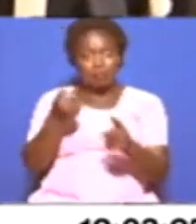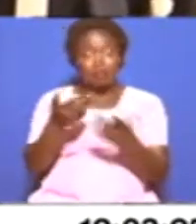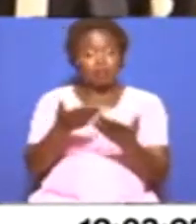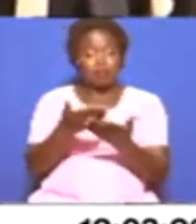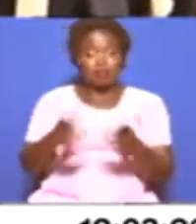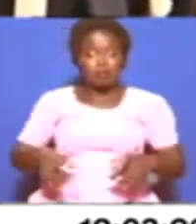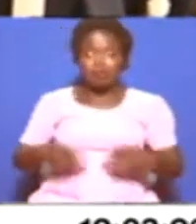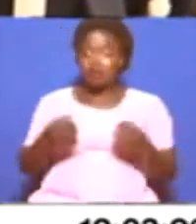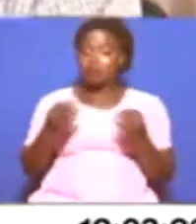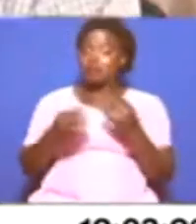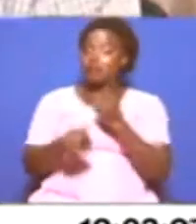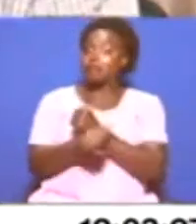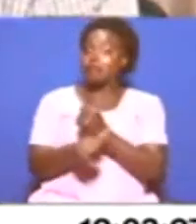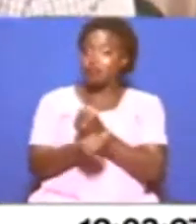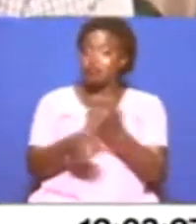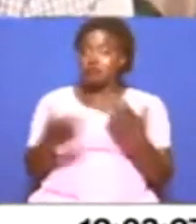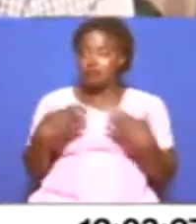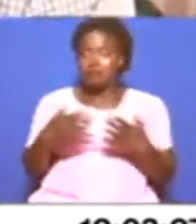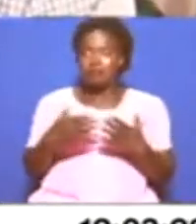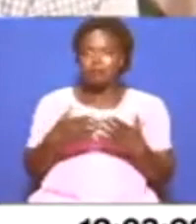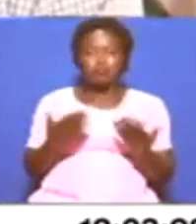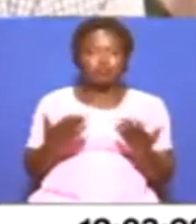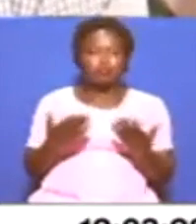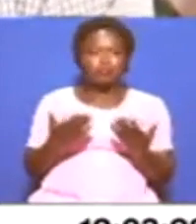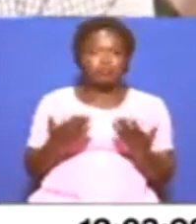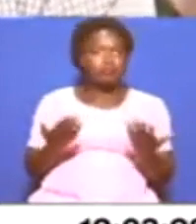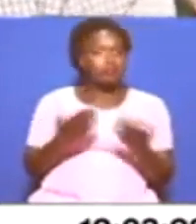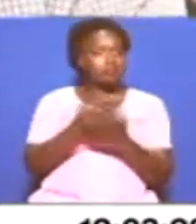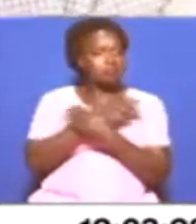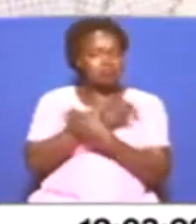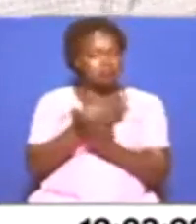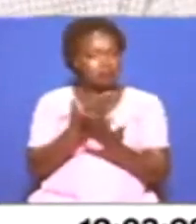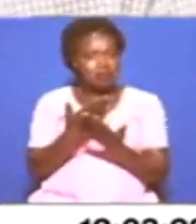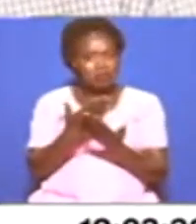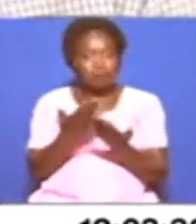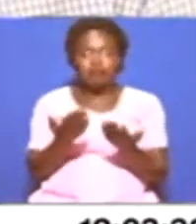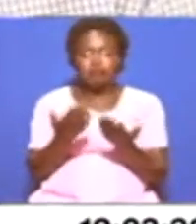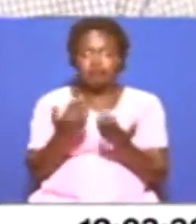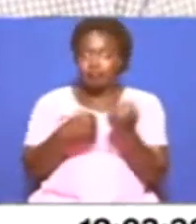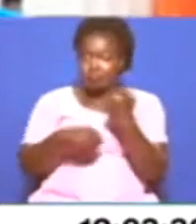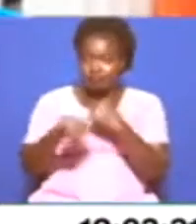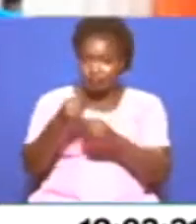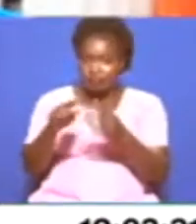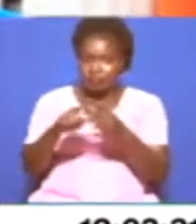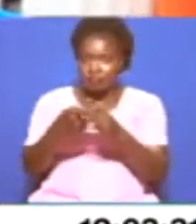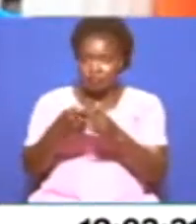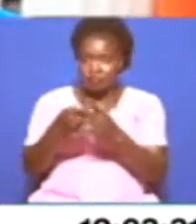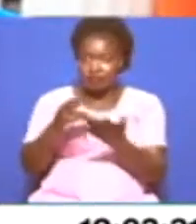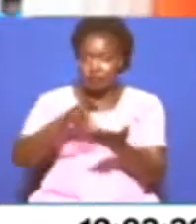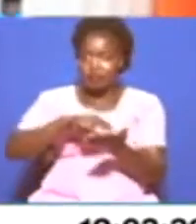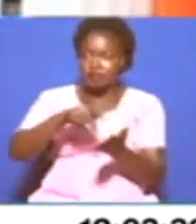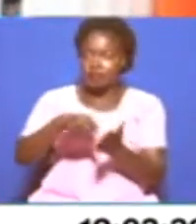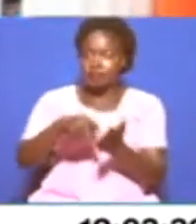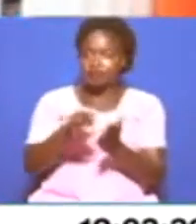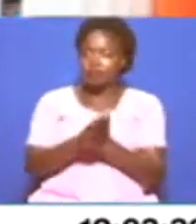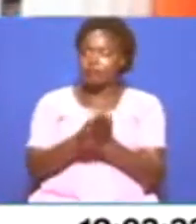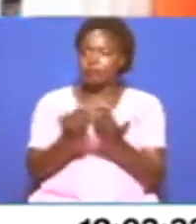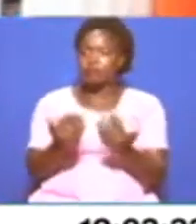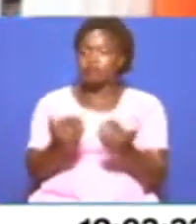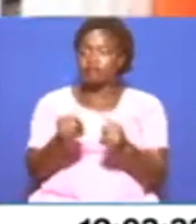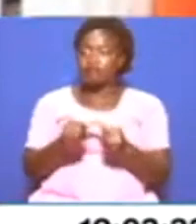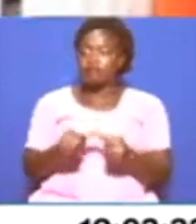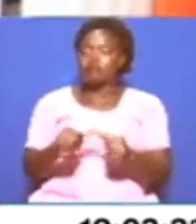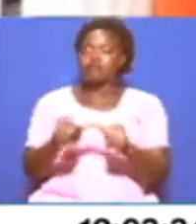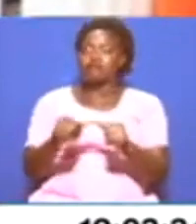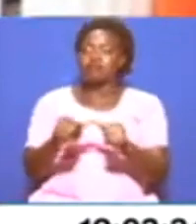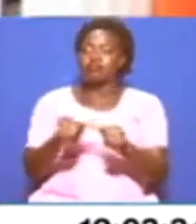hicho, ambapo wengi wao ni maswahibu wake, ndipo akaamua kuchukua hatua hiyo kuanzisha kituo hicho. And I continue doing it